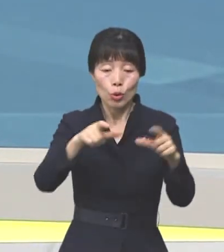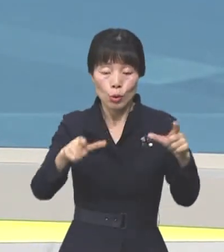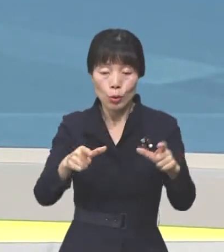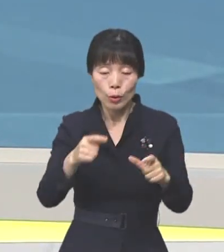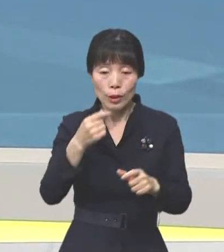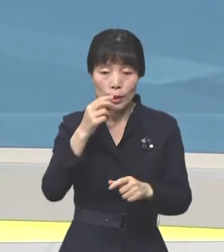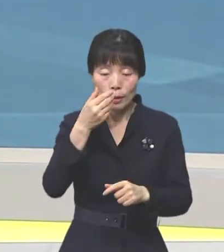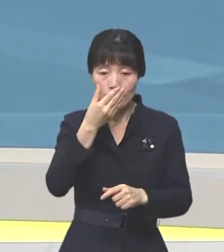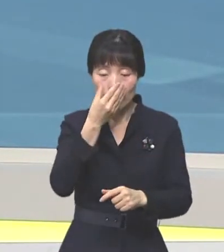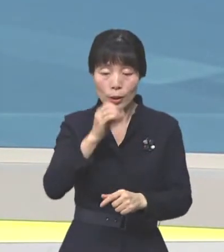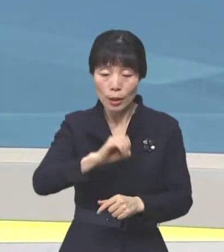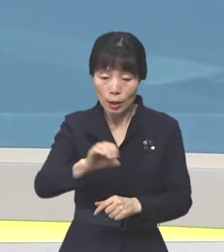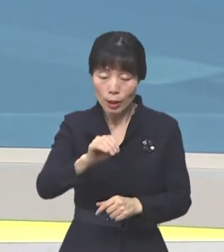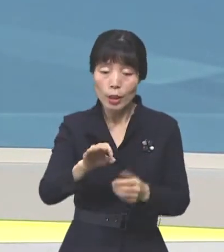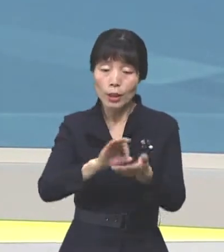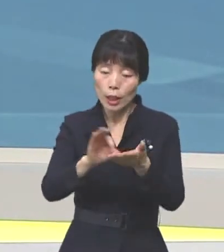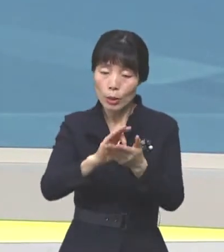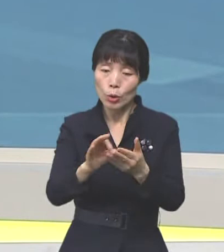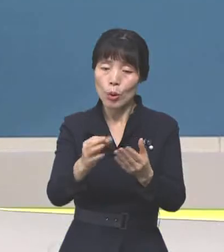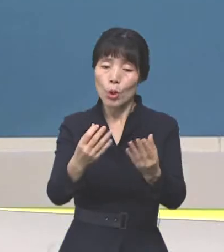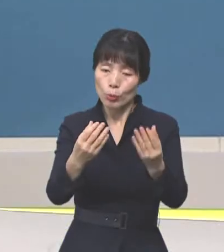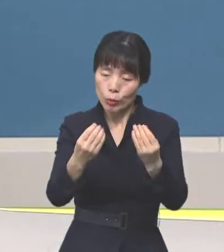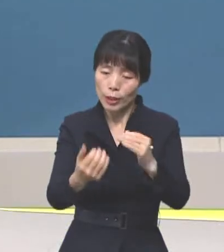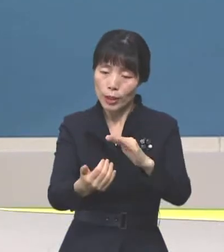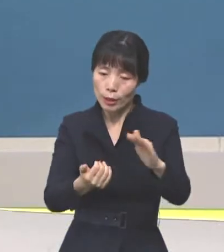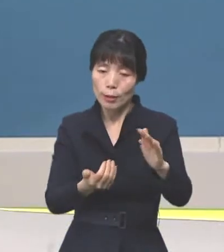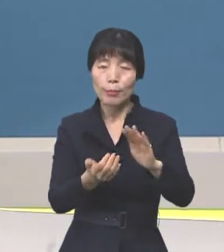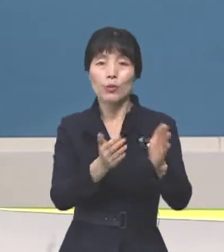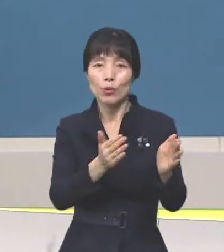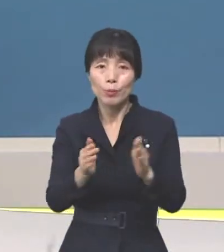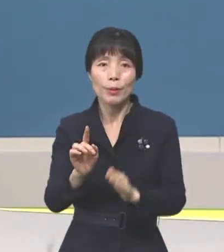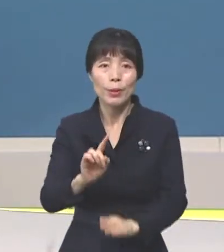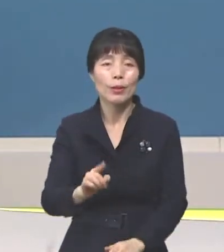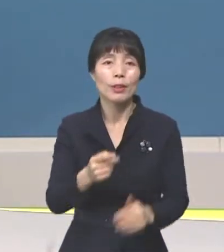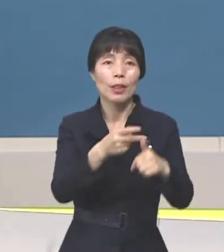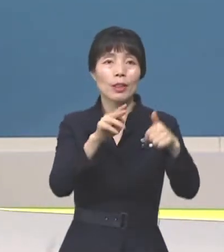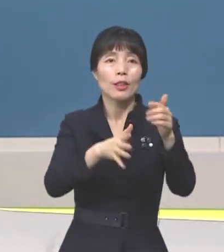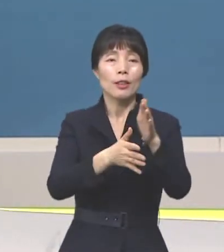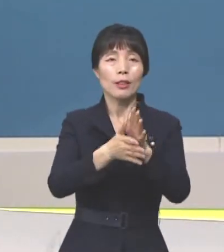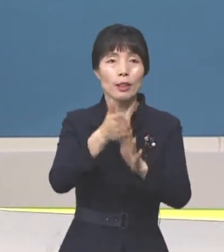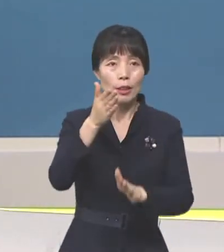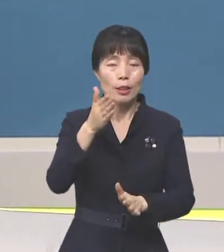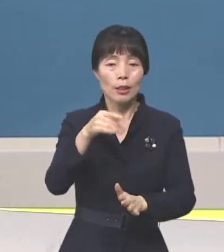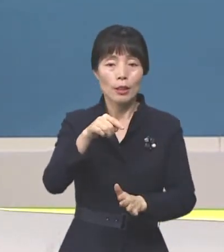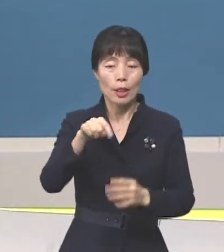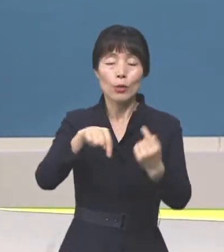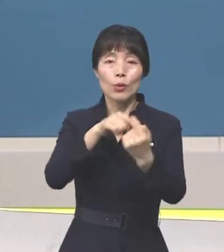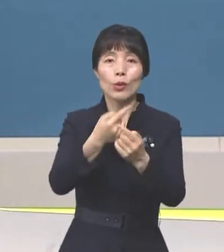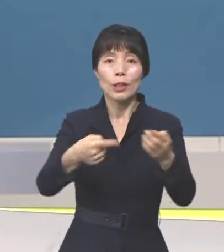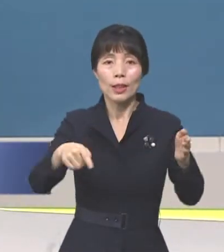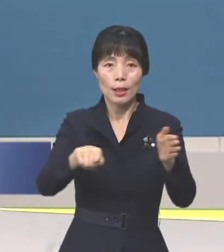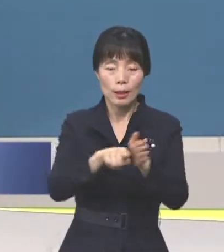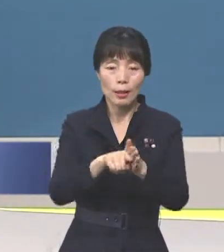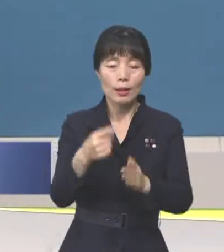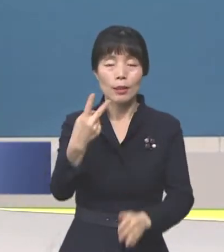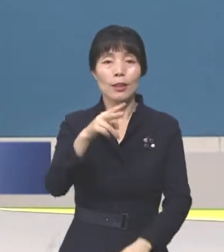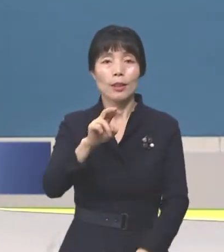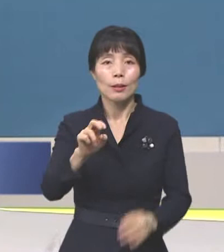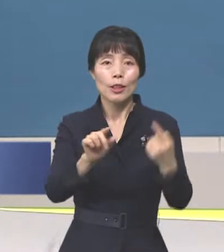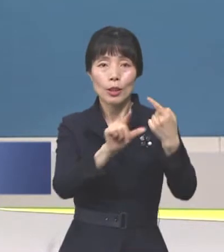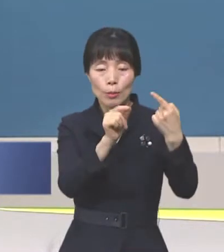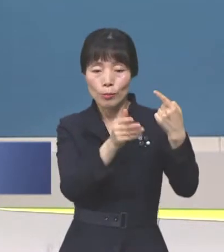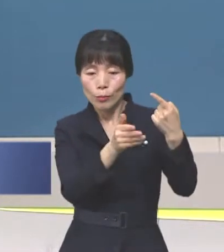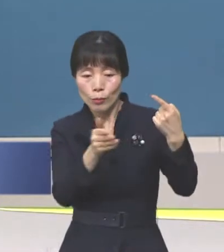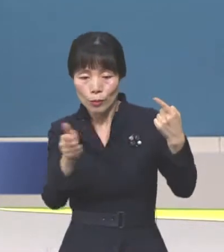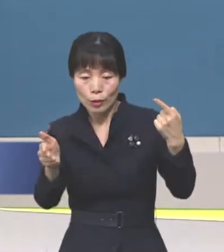대한 아마 대비한 정책들이 있는 것 같아요. 네네, 그렇습니다. 인천시가 수도권 매립지의 효율적 운영을 위해서 2020년